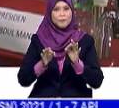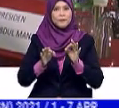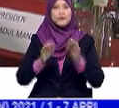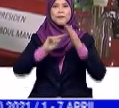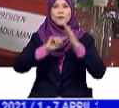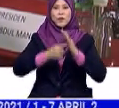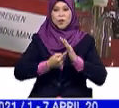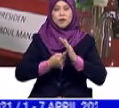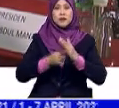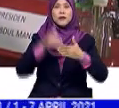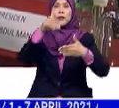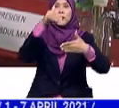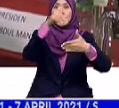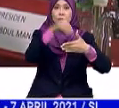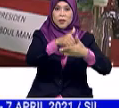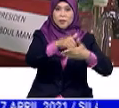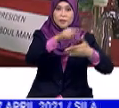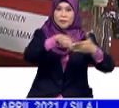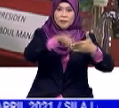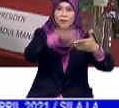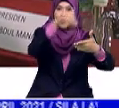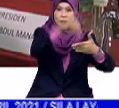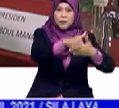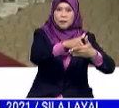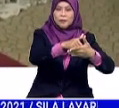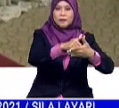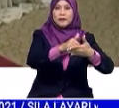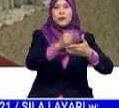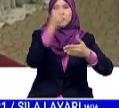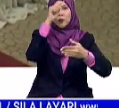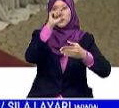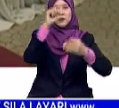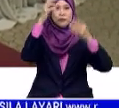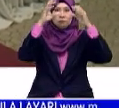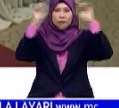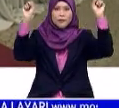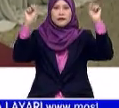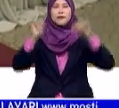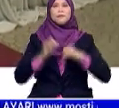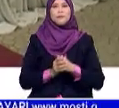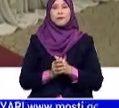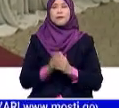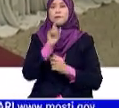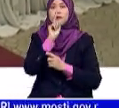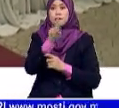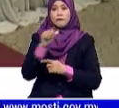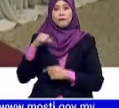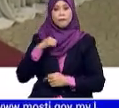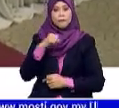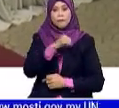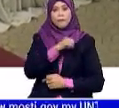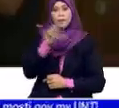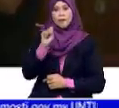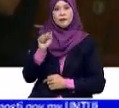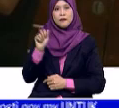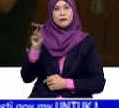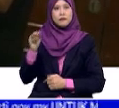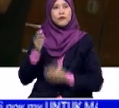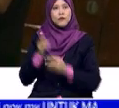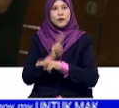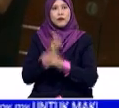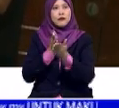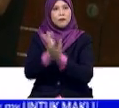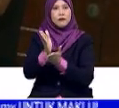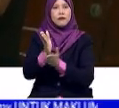berlangsung re-election nanti untuk jawatan presiden itu. Situasi ini menggambarkan betapa ahli-ahli SEM menggunakan hak yang